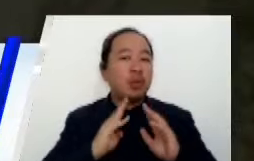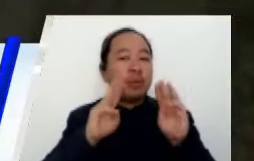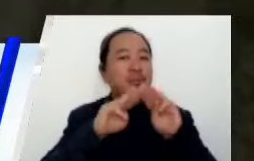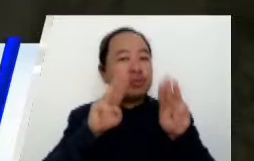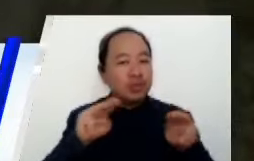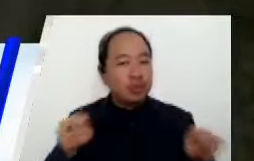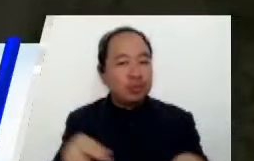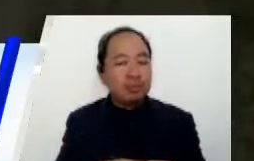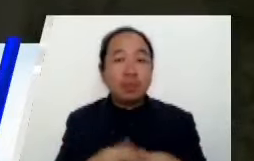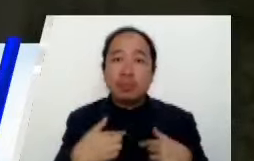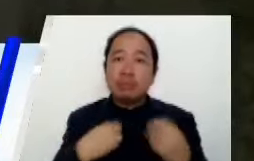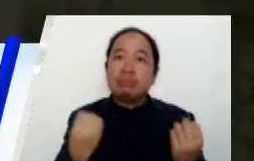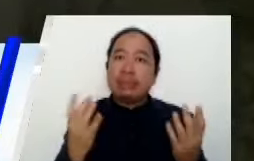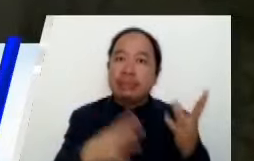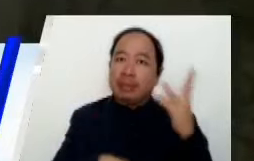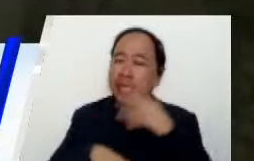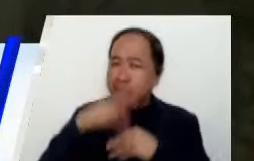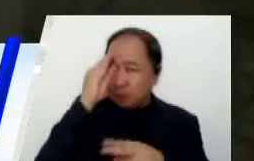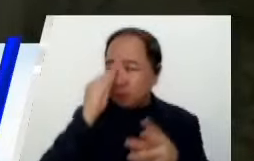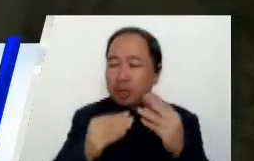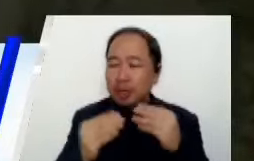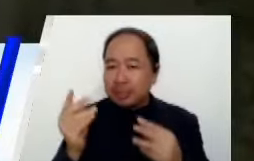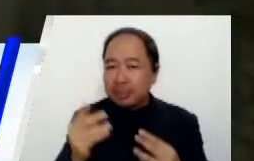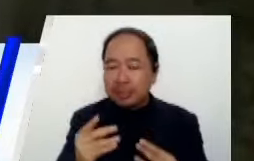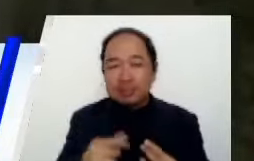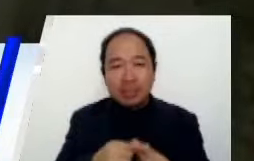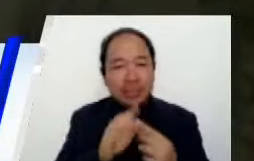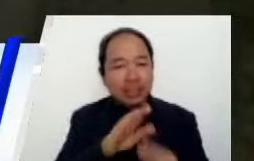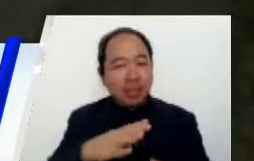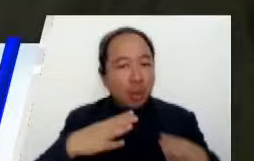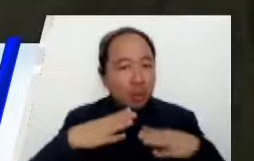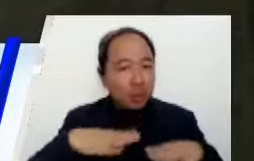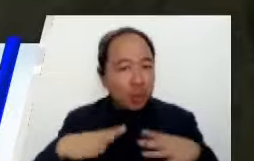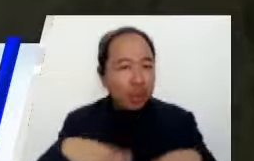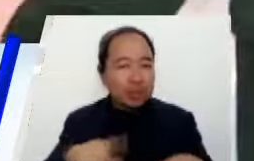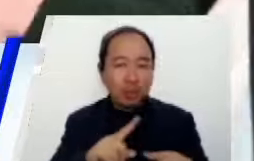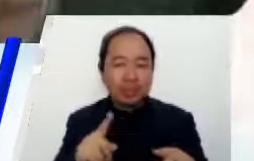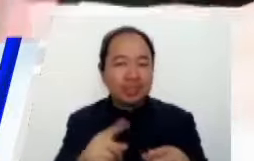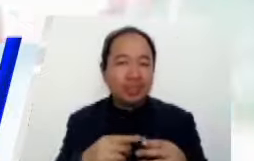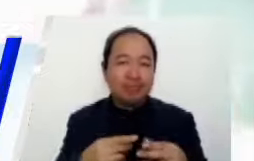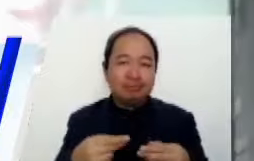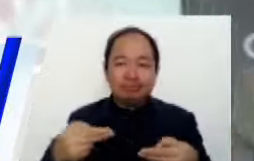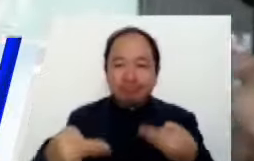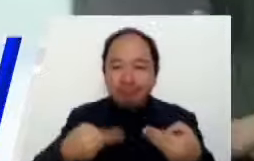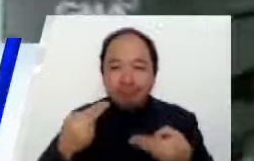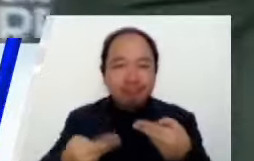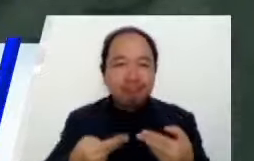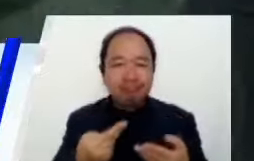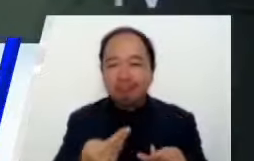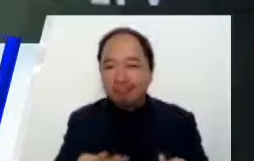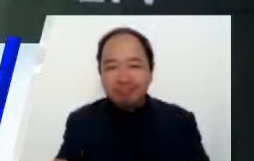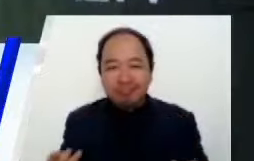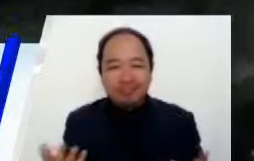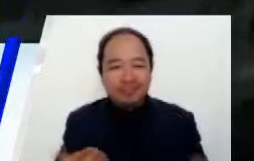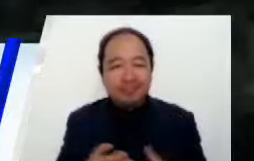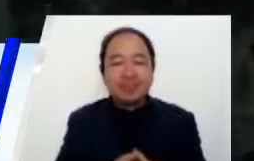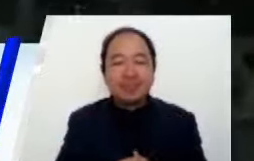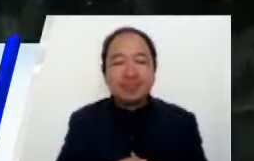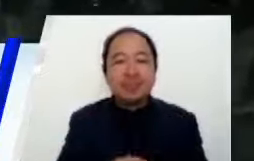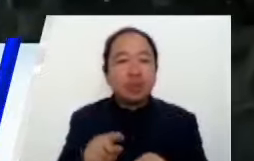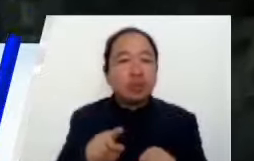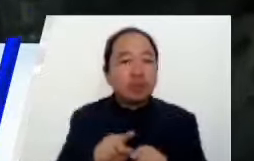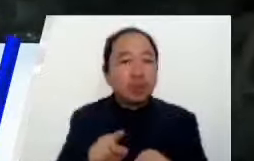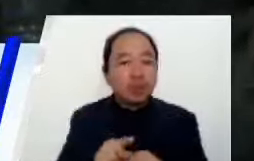kanila, especially yung clothing, tsaka yung mga utensils na ginagamit nila dito. hindi rin nila pinalagpas ang chance na makitrend